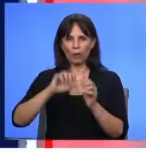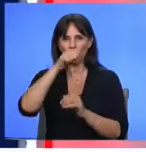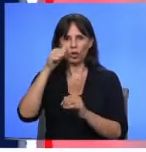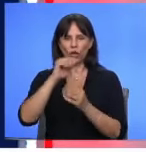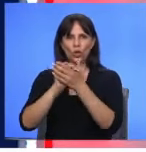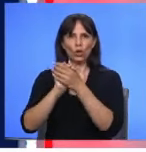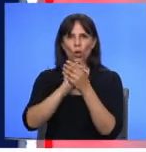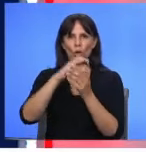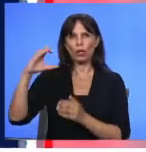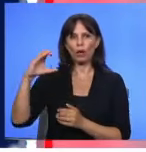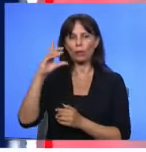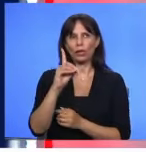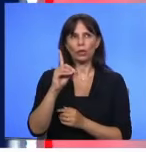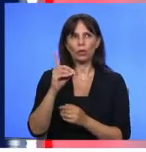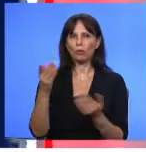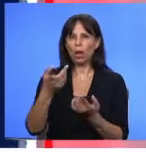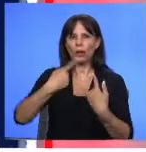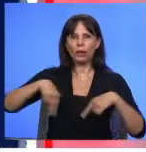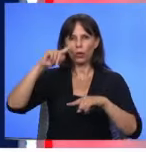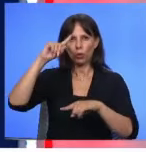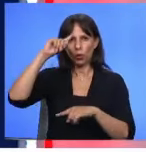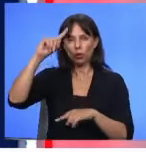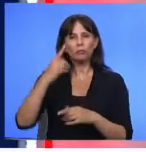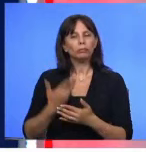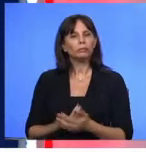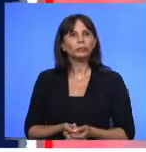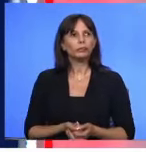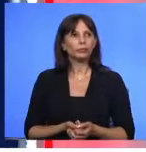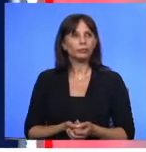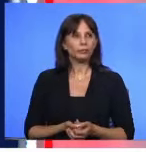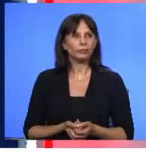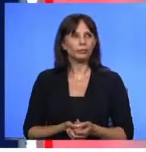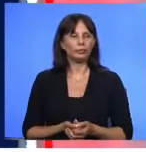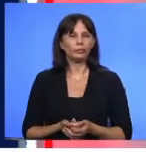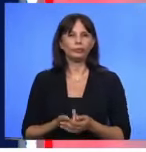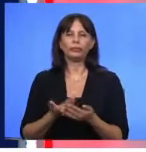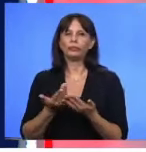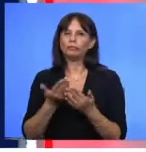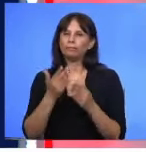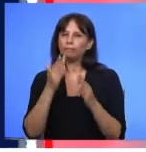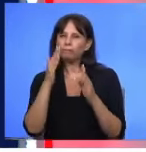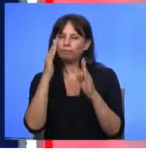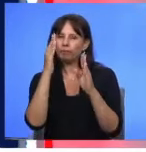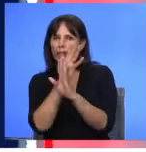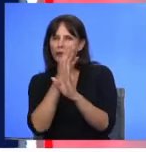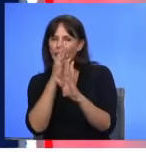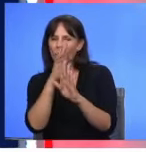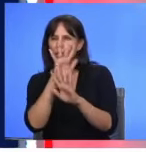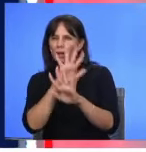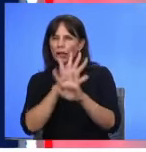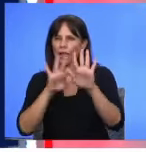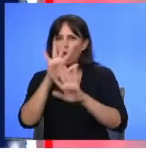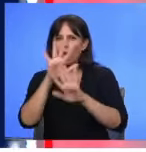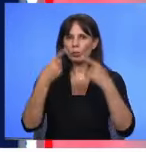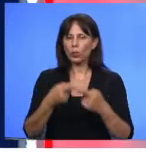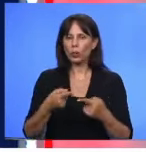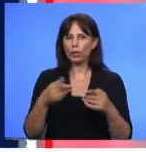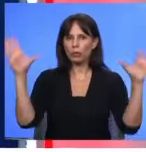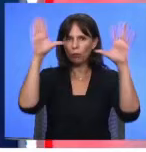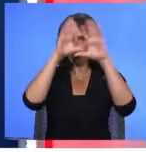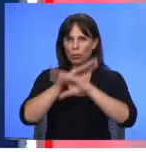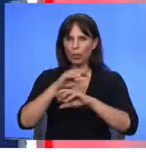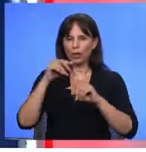איילה. אז מה אנחנו יודעים על האירוע שחמק כן, לנו מתחת לרדאר אתמול בשעת ערב,